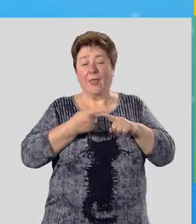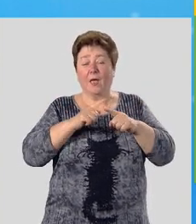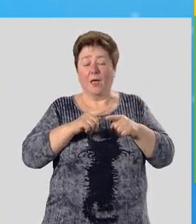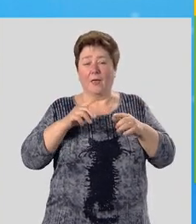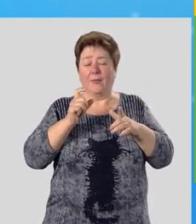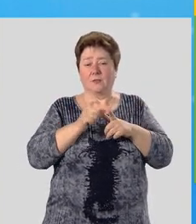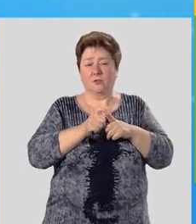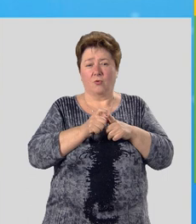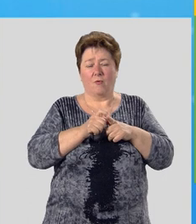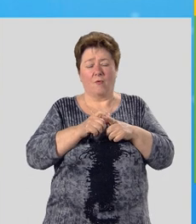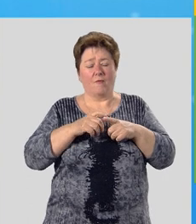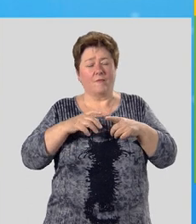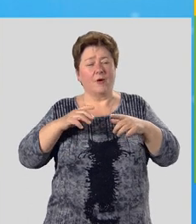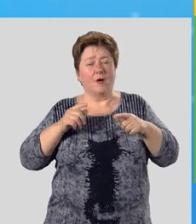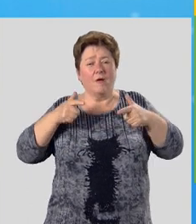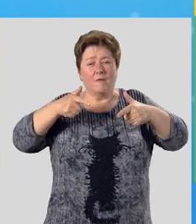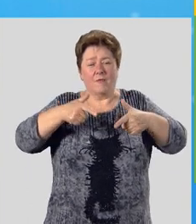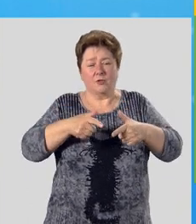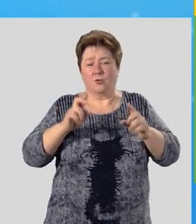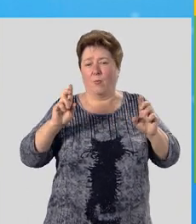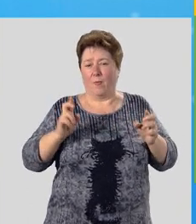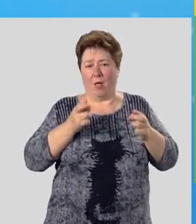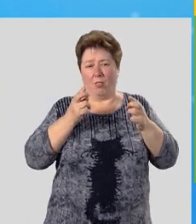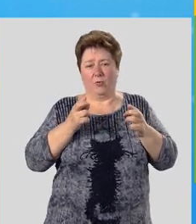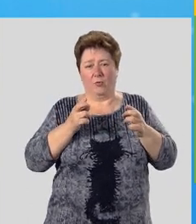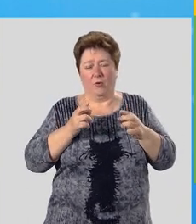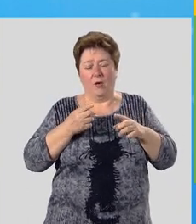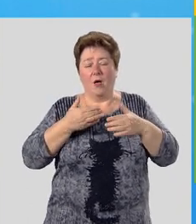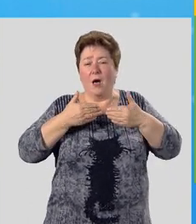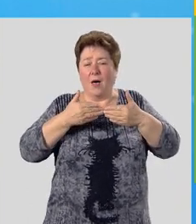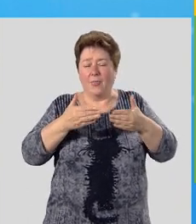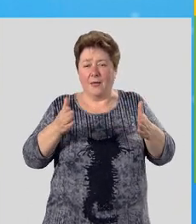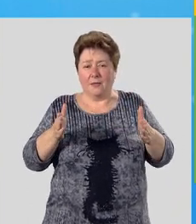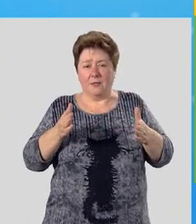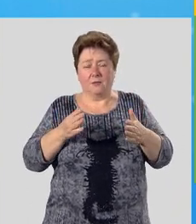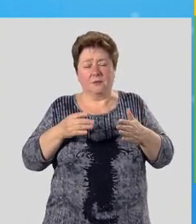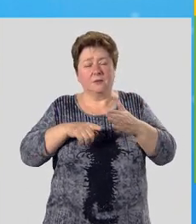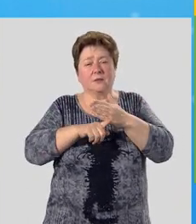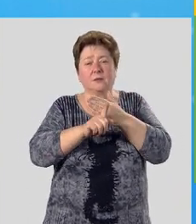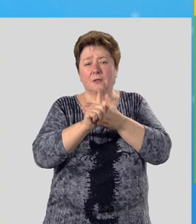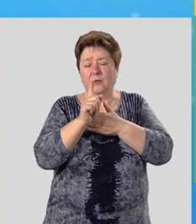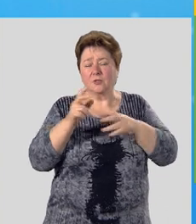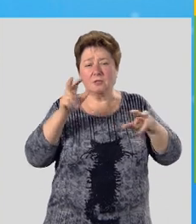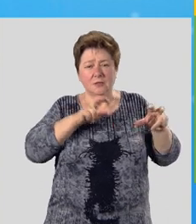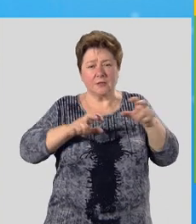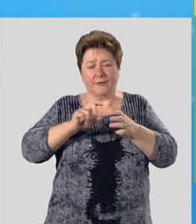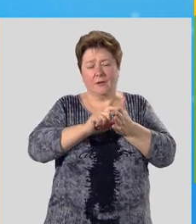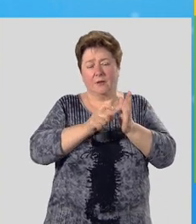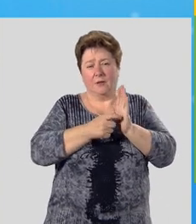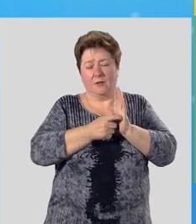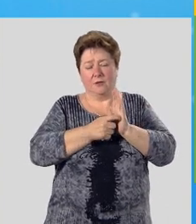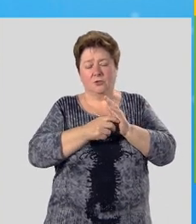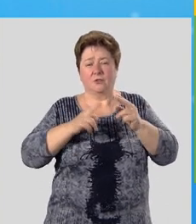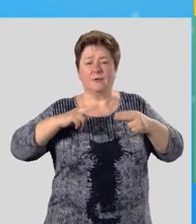Этот термин прочно вошел в биологию, а его открытие положило начало исследованию